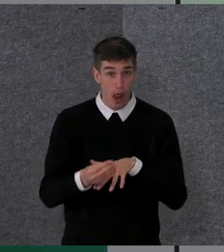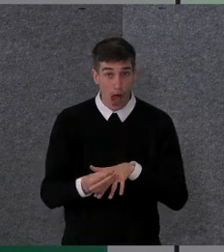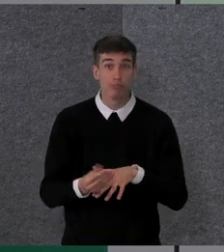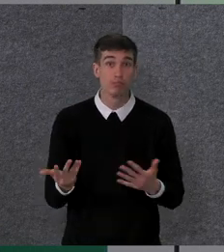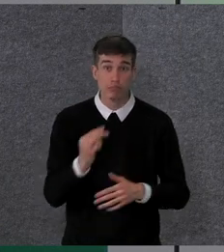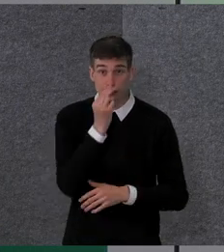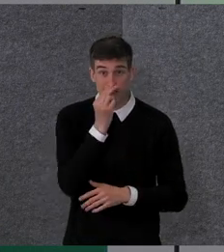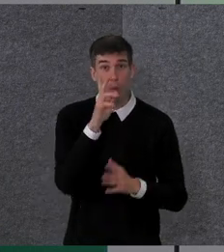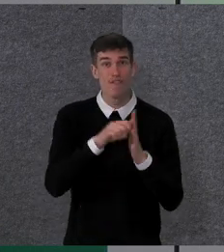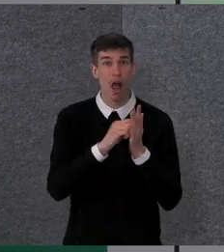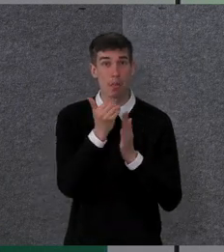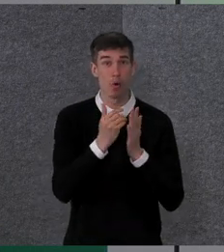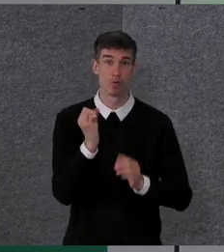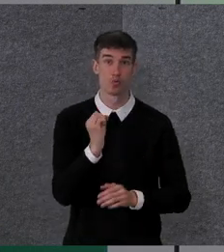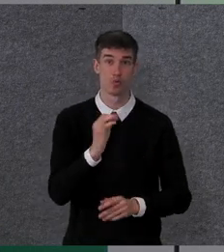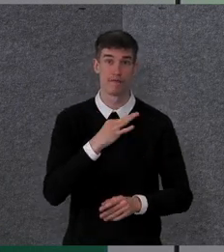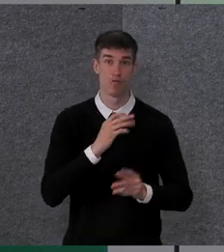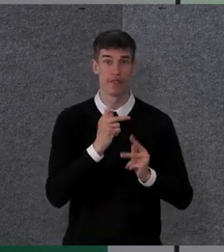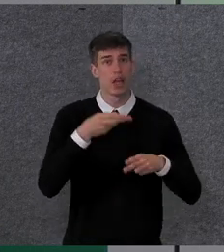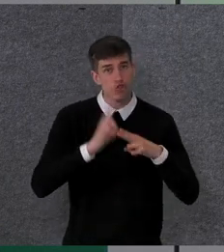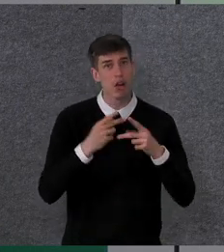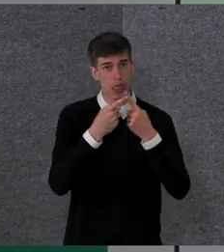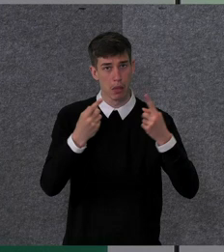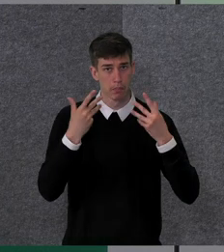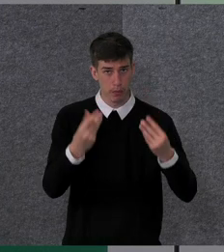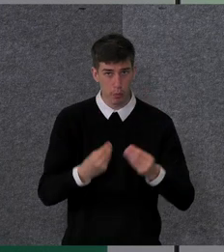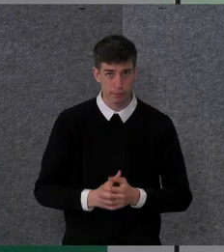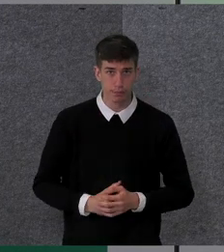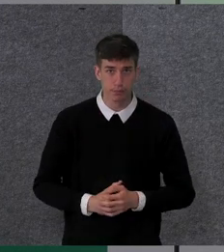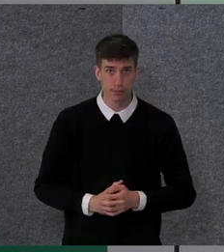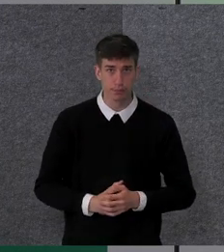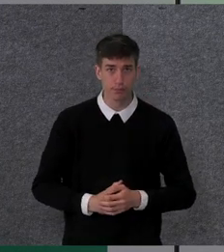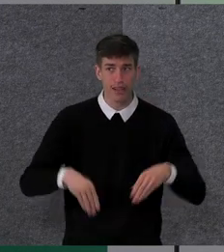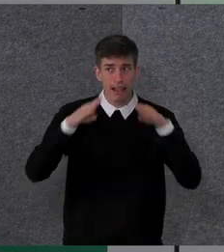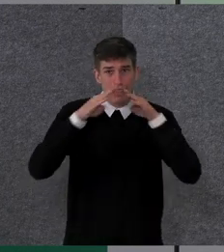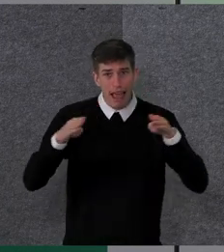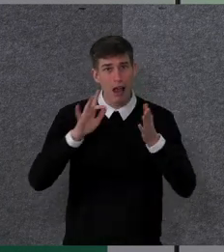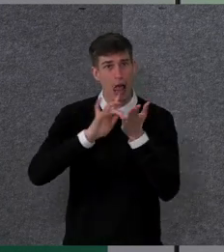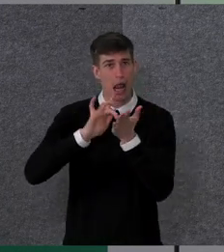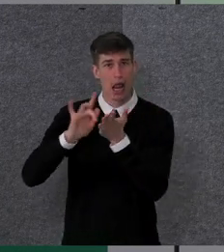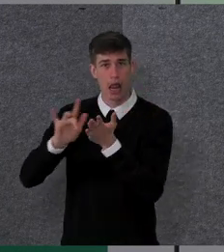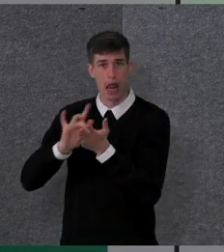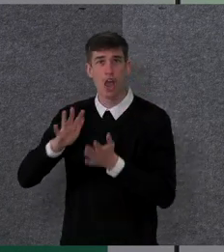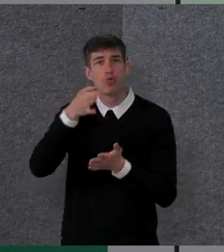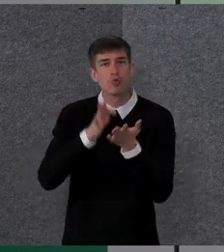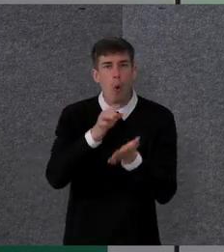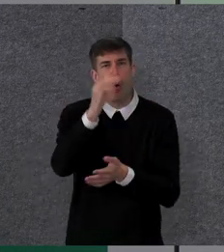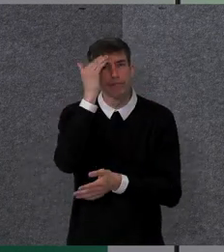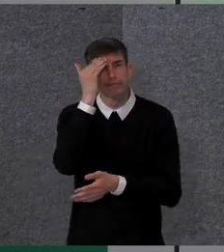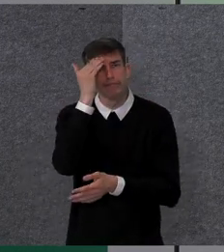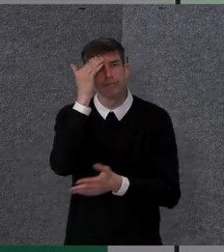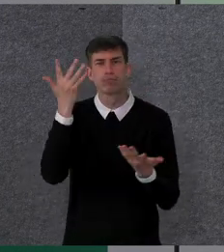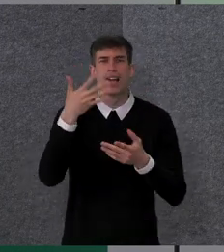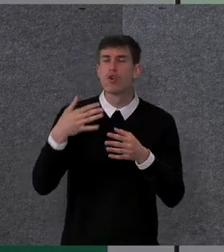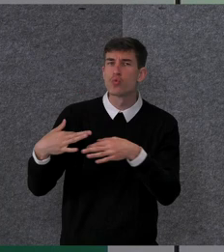Idee im Wahlprogramm sehr gut, Solaranlagen zum Standard zu machen. Wir haben so viele leere Dächer, wenn ihr durch die Dörfer, Städte fahrt, durch